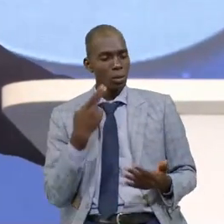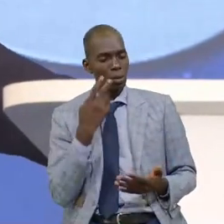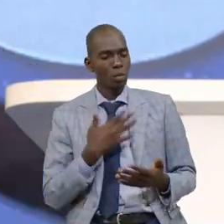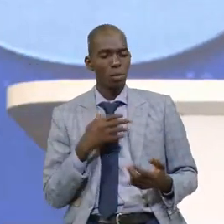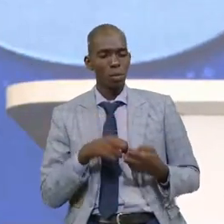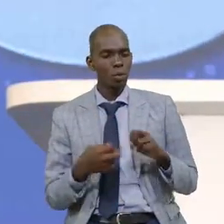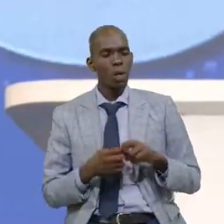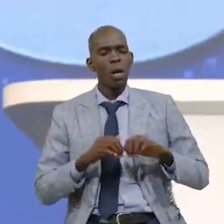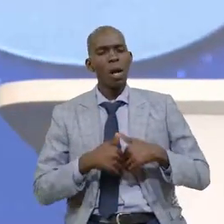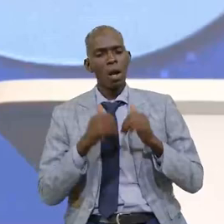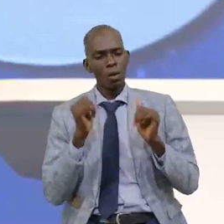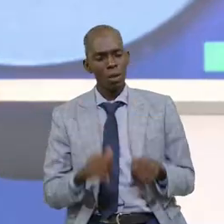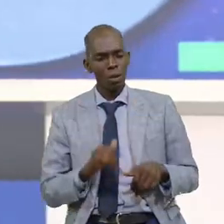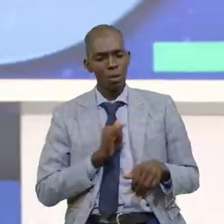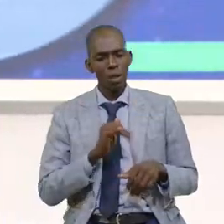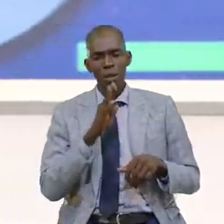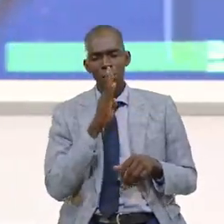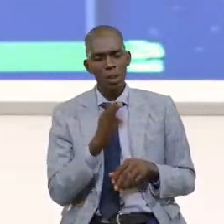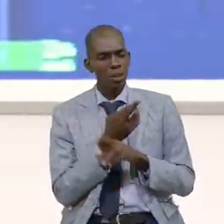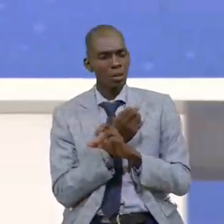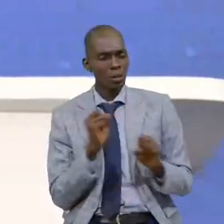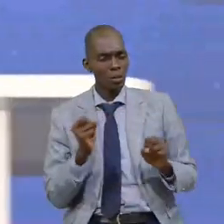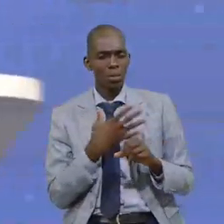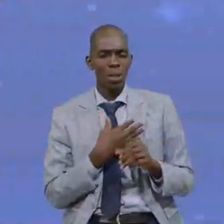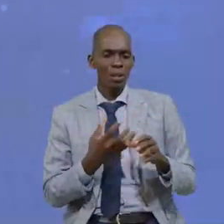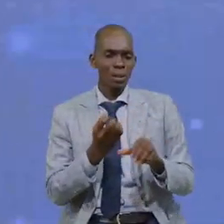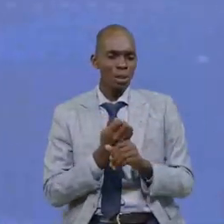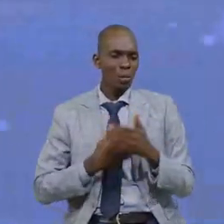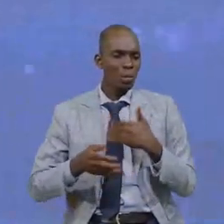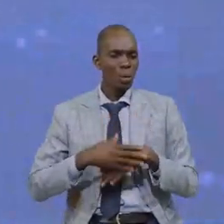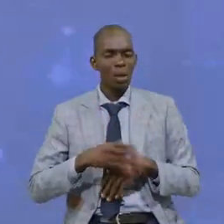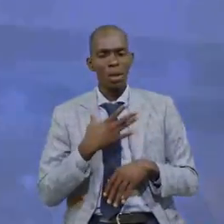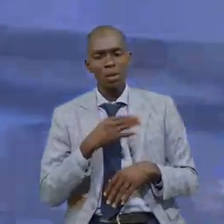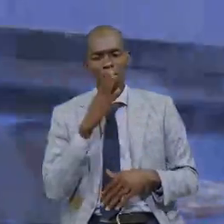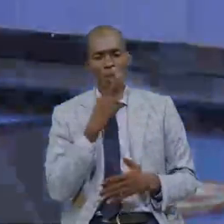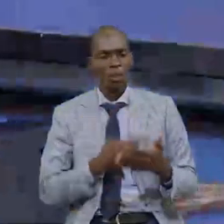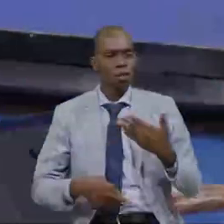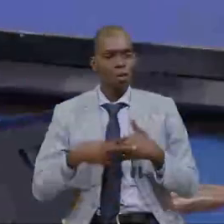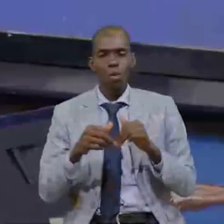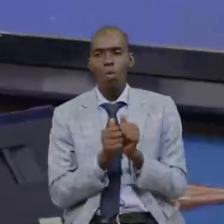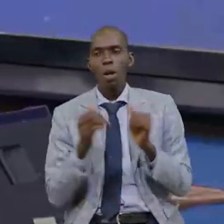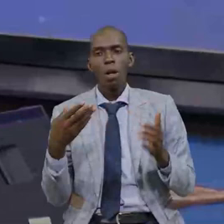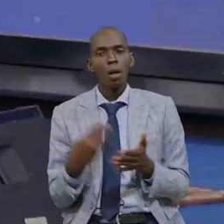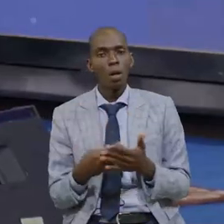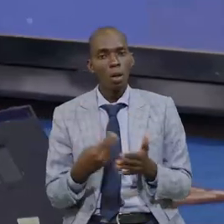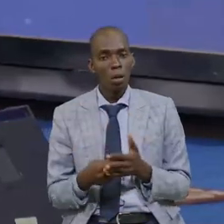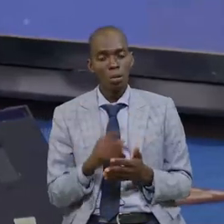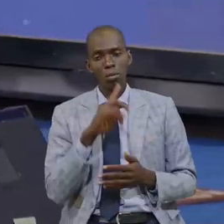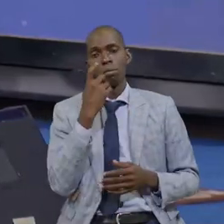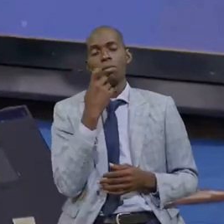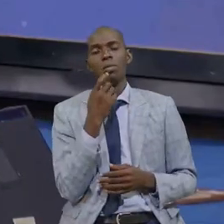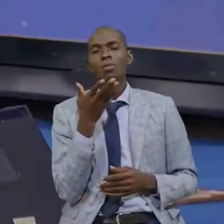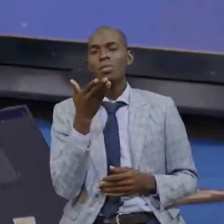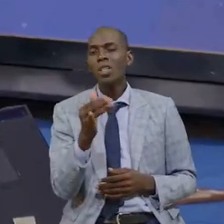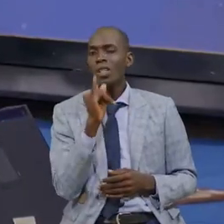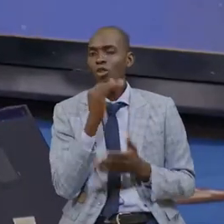ma situation. Comment est-ce que je peux être racheté, récupéré et être restauré sans argent? Il y a quelque chose de